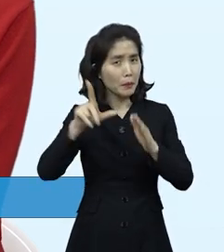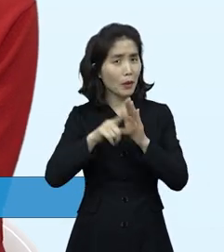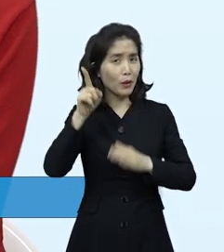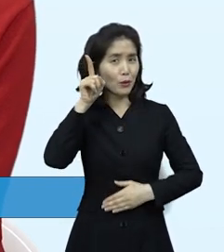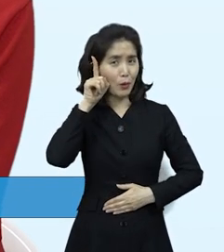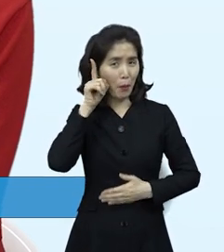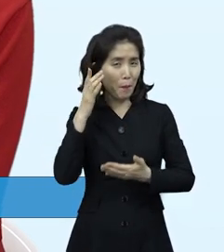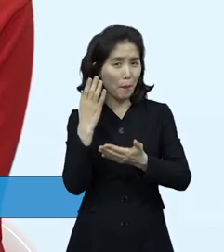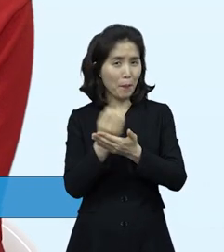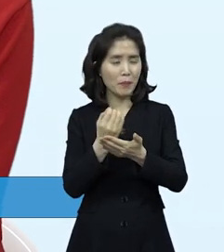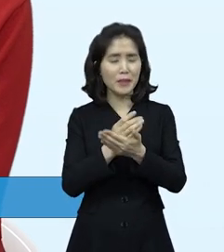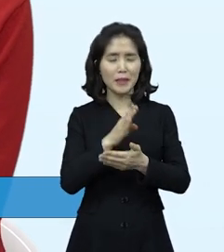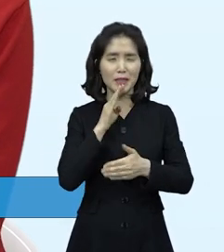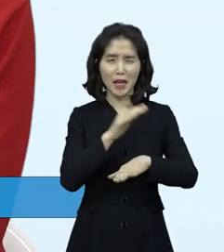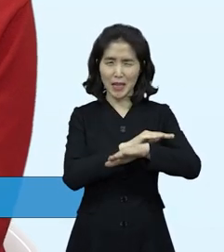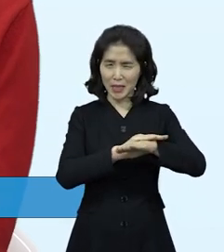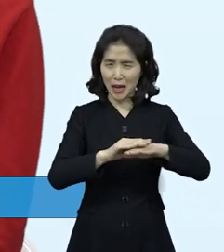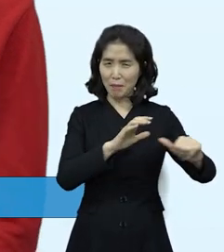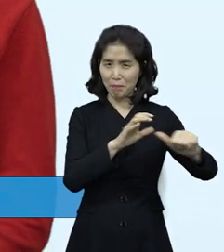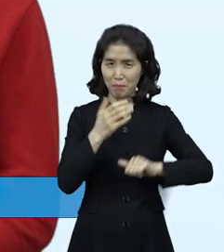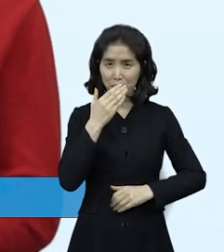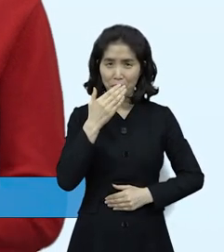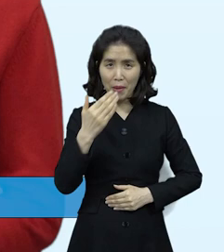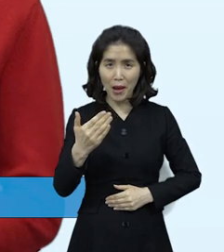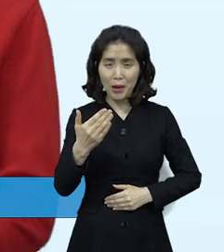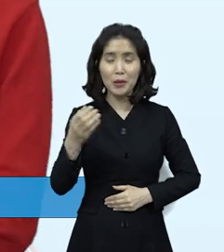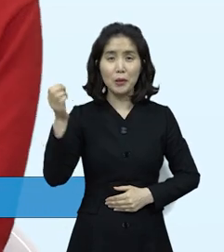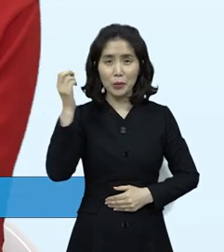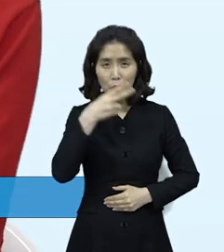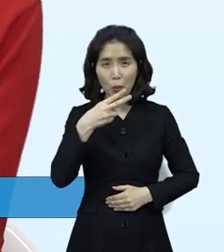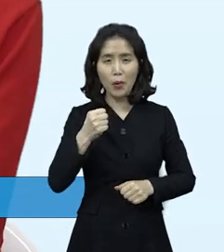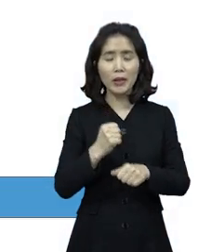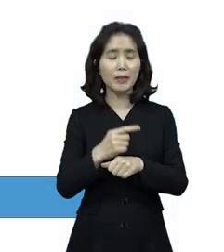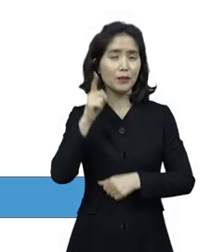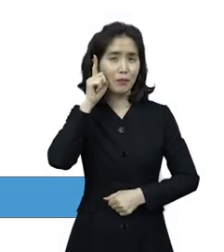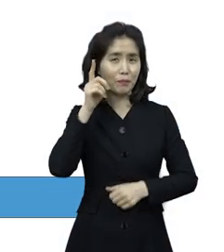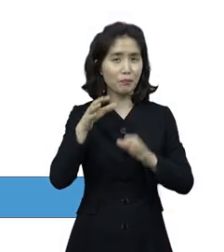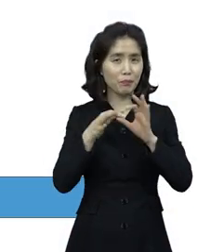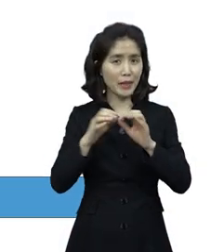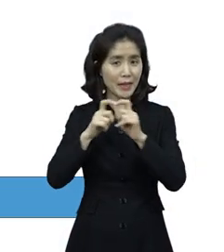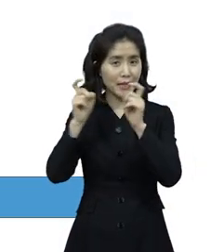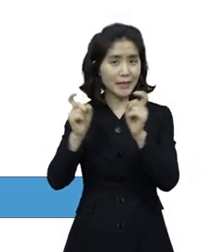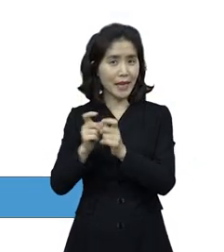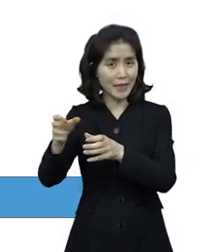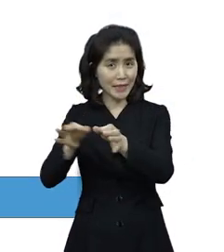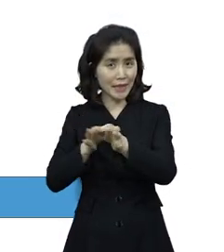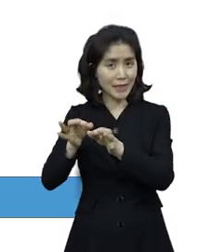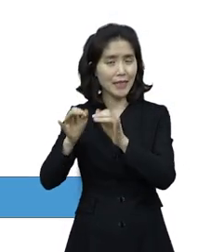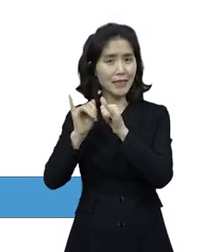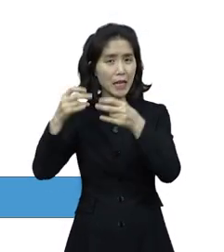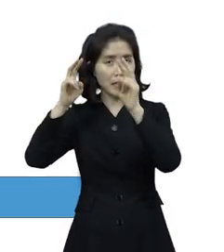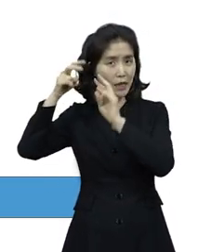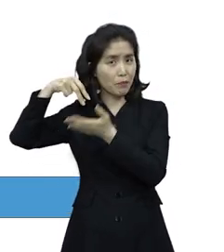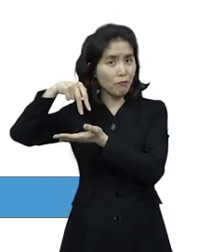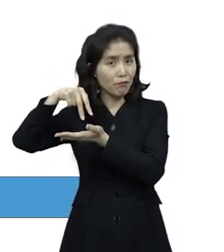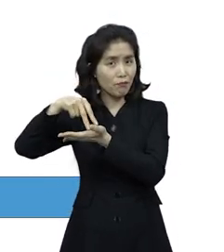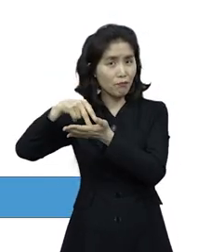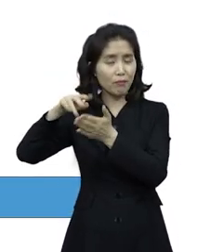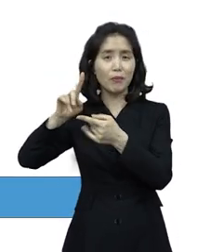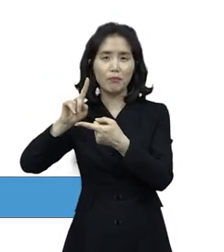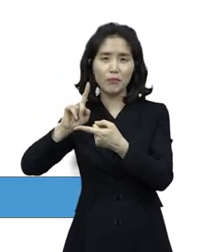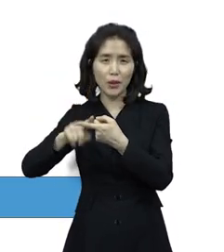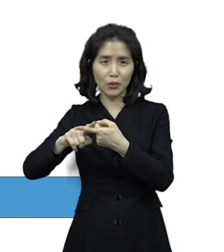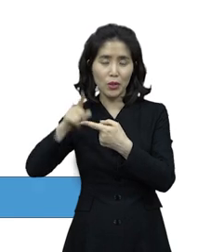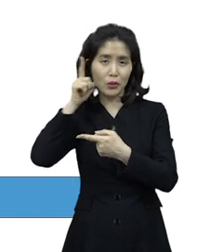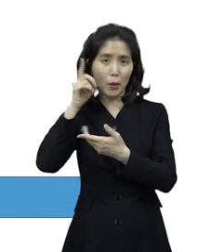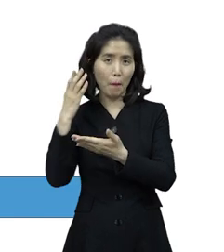근처에서 뭘 할지 고민될 때 이 마이스온이 참 유용할 것 같네요. 아 그리고 마이스온을 통해 본인의 가게를